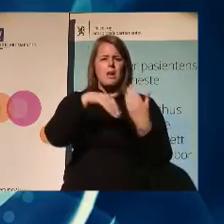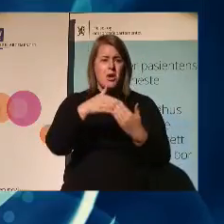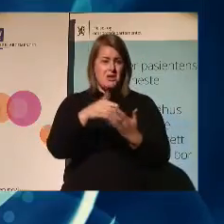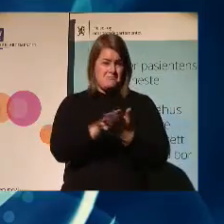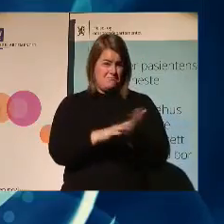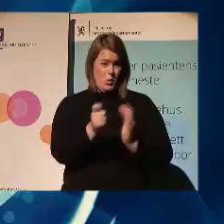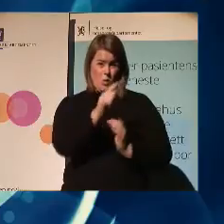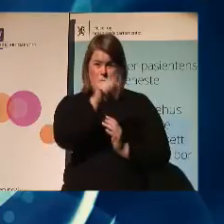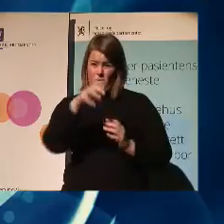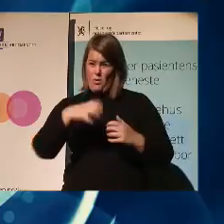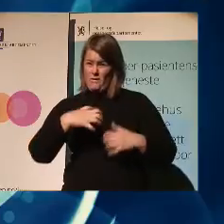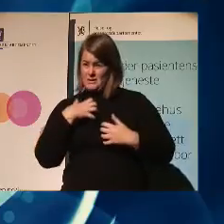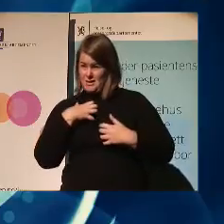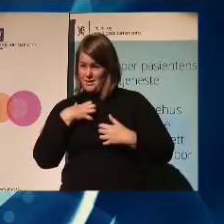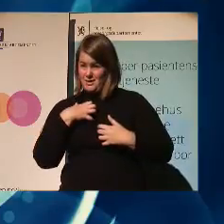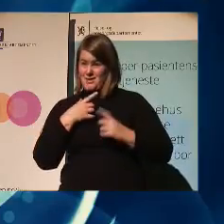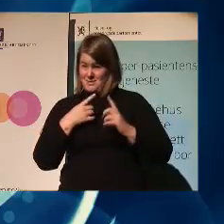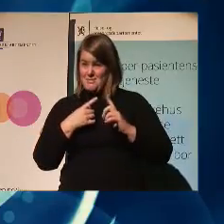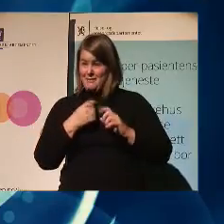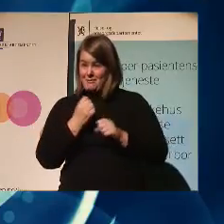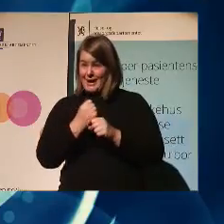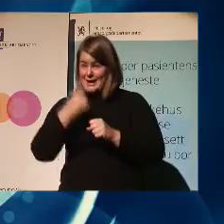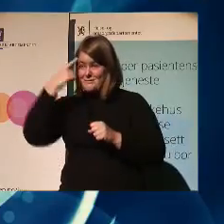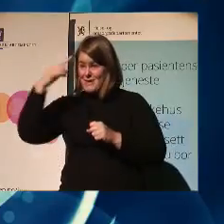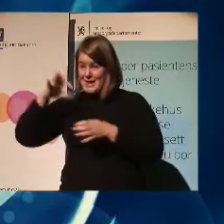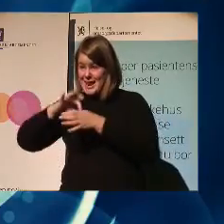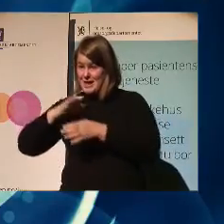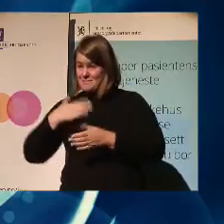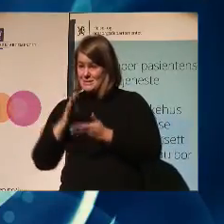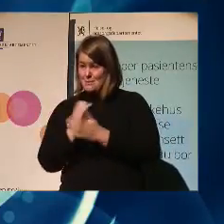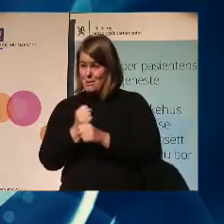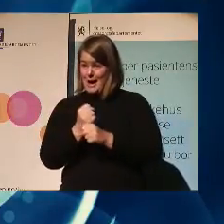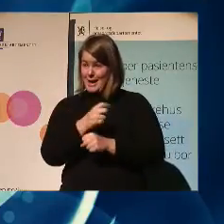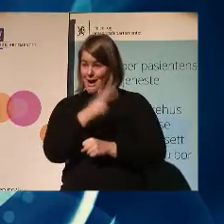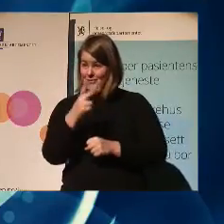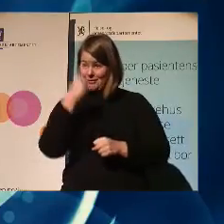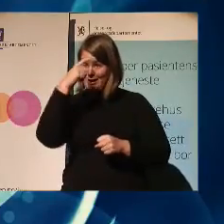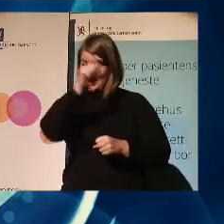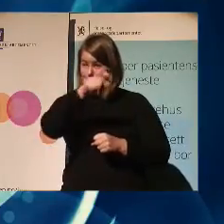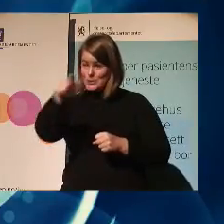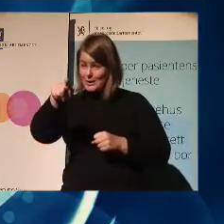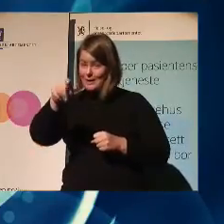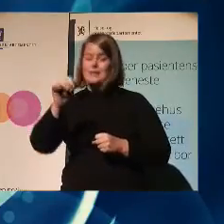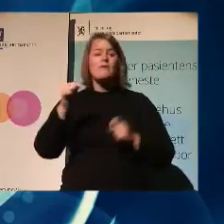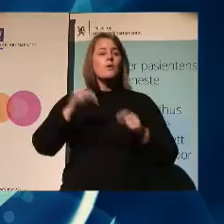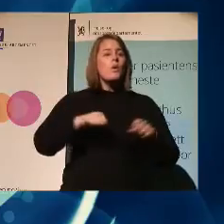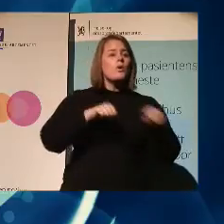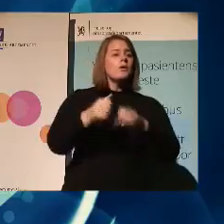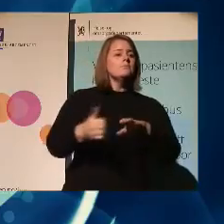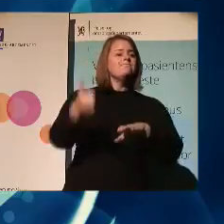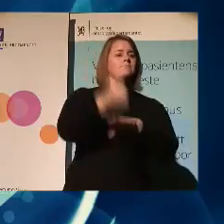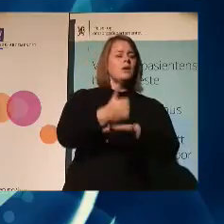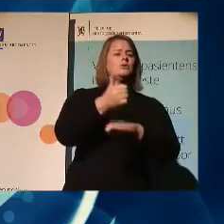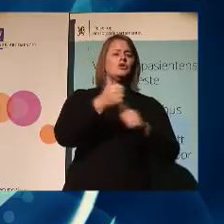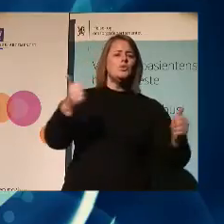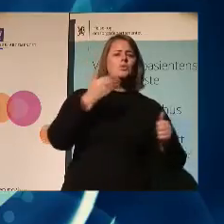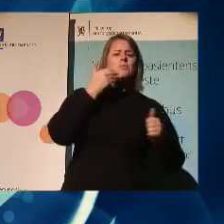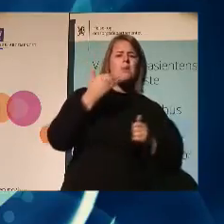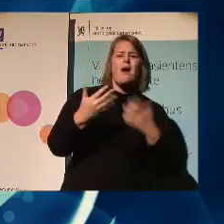noen, så det også sånn at flinke leger gjerne vil jobbe sammen med flinke andre. Så vi ser nå at kommunen laver store, gode